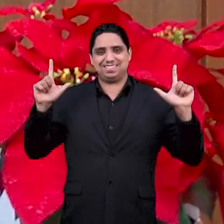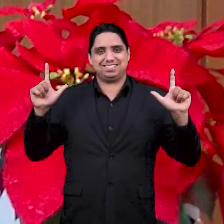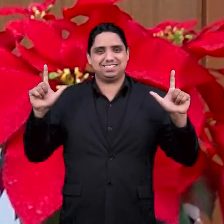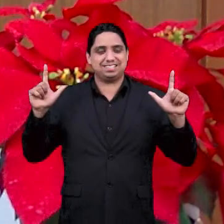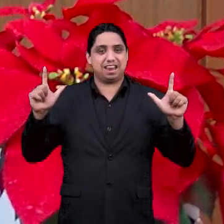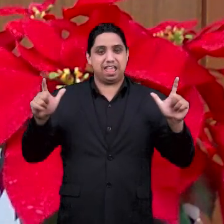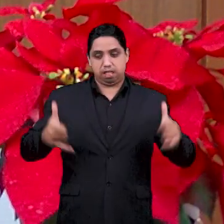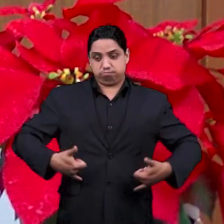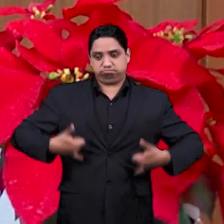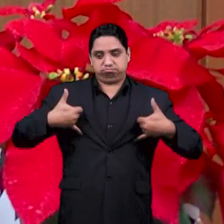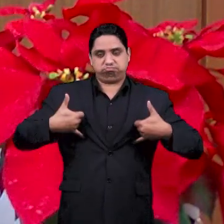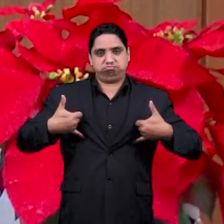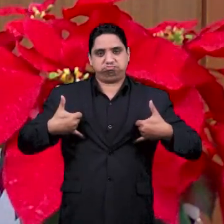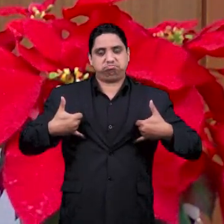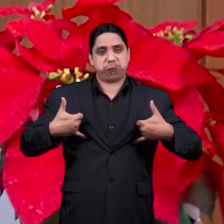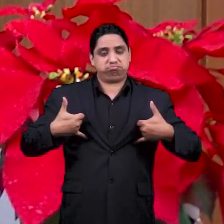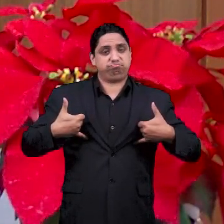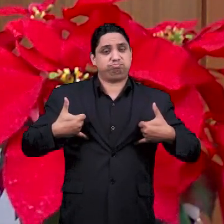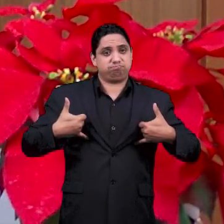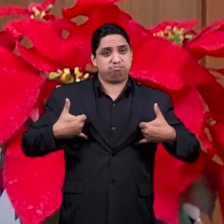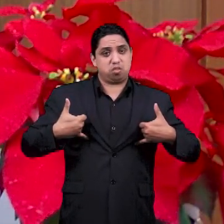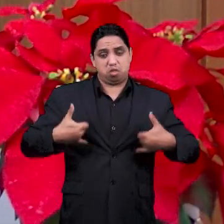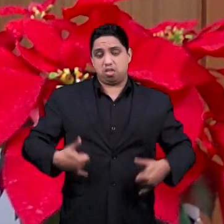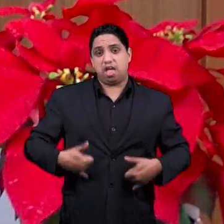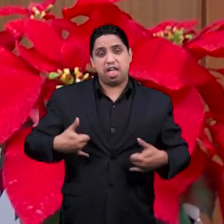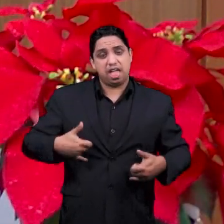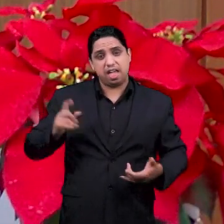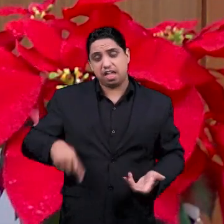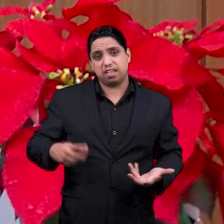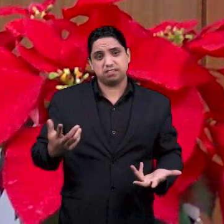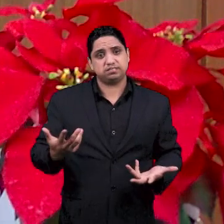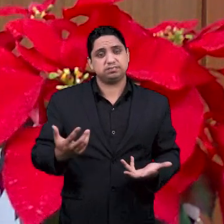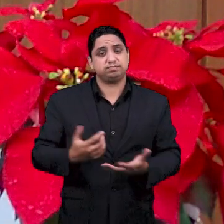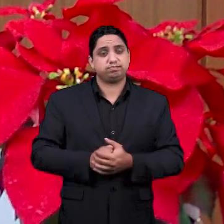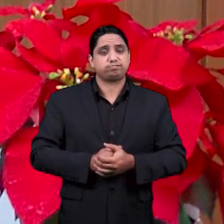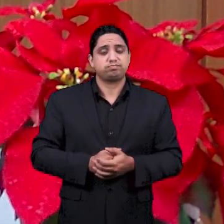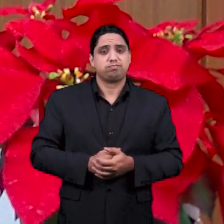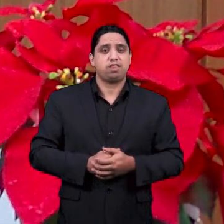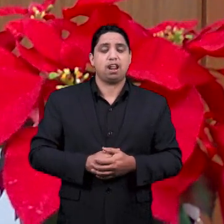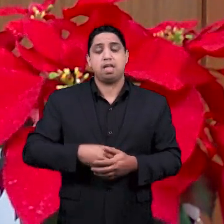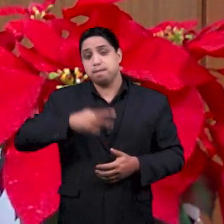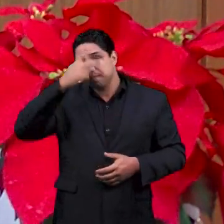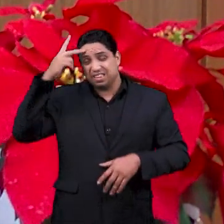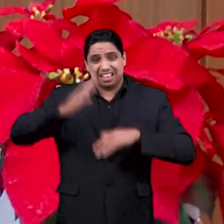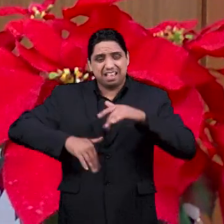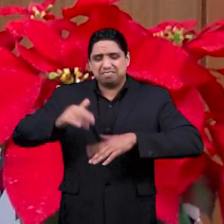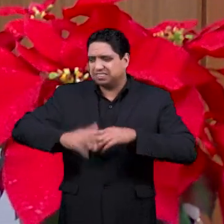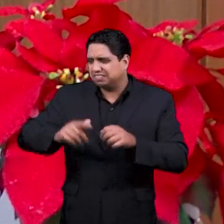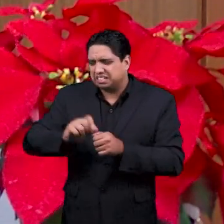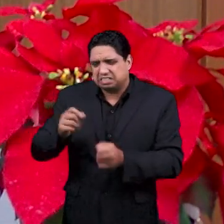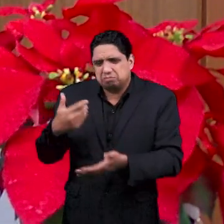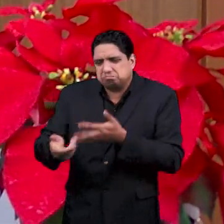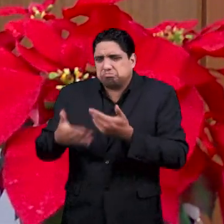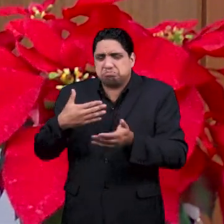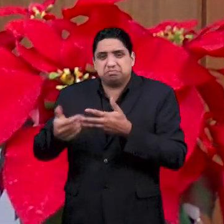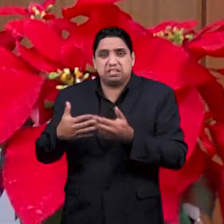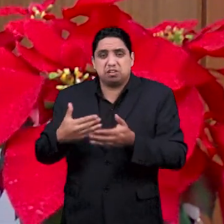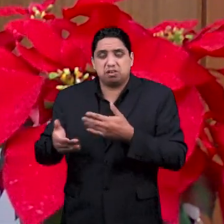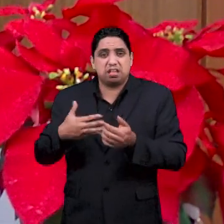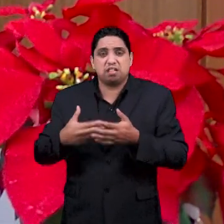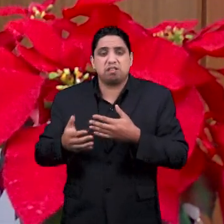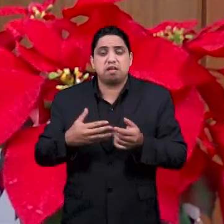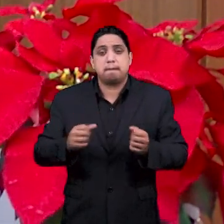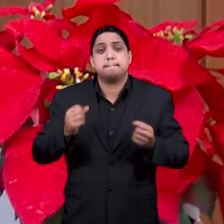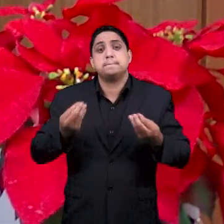желание высветиться, гордость его, самопровозношение, гордыня, да? Он для этого способен на